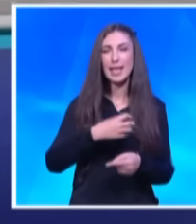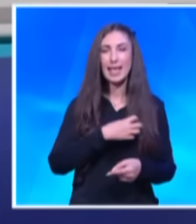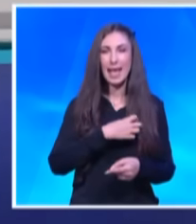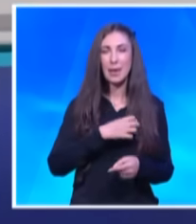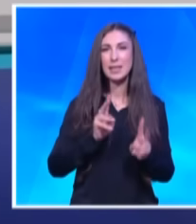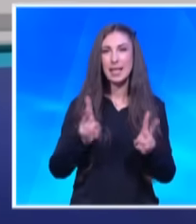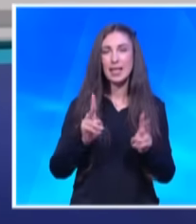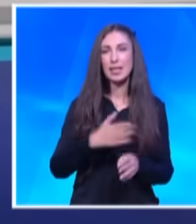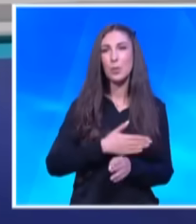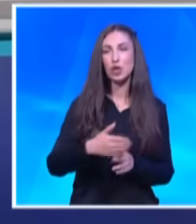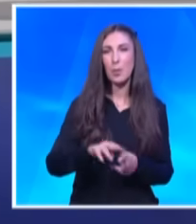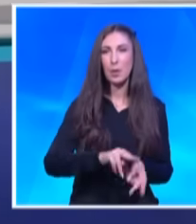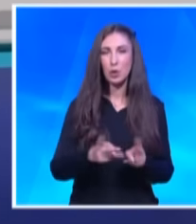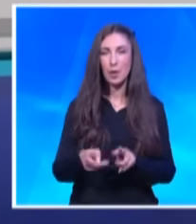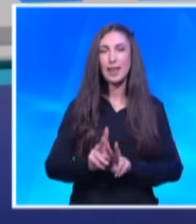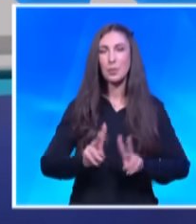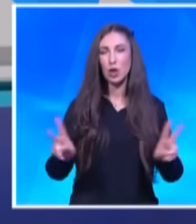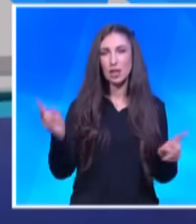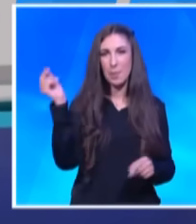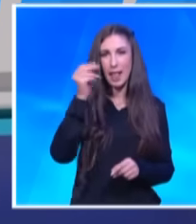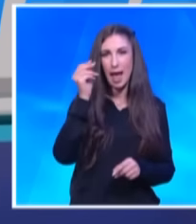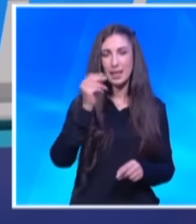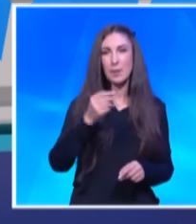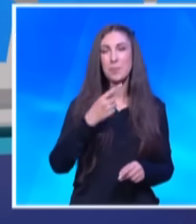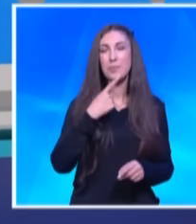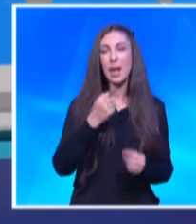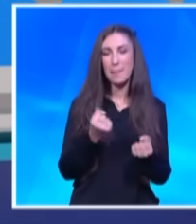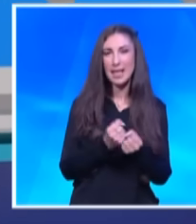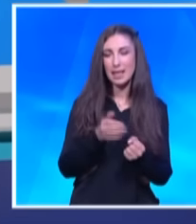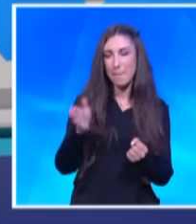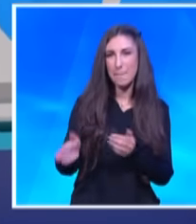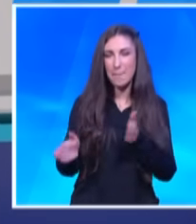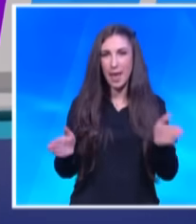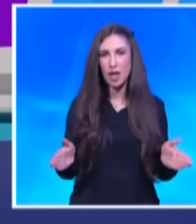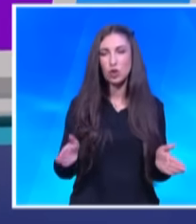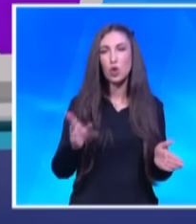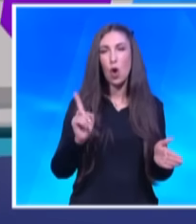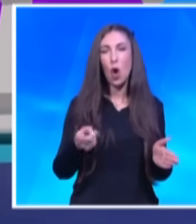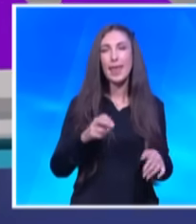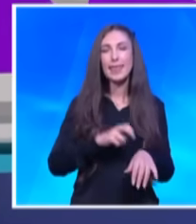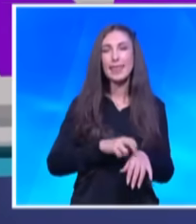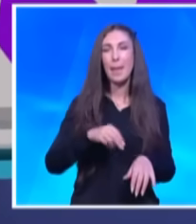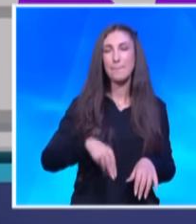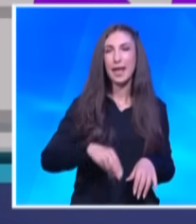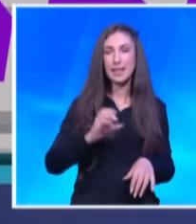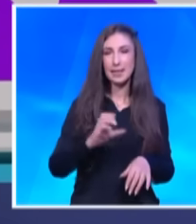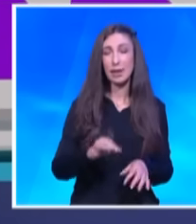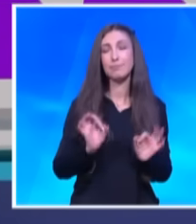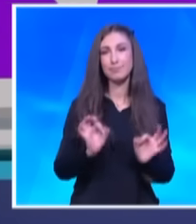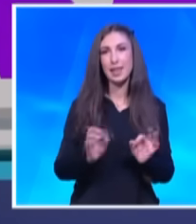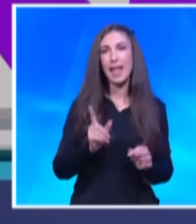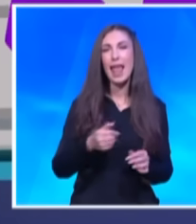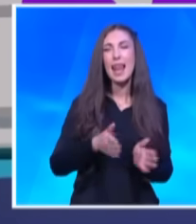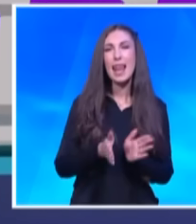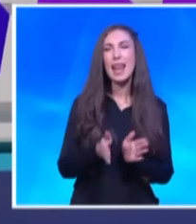и Продължаваме промяната Демократична България. Местата между тях ще се заемат от ДПС. Традиционно